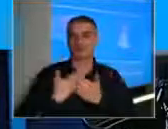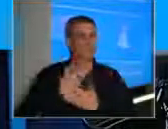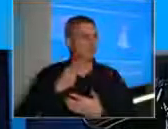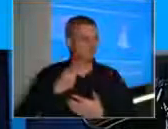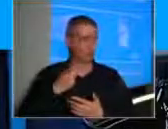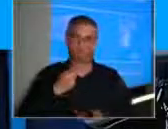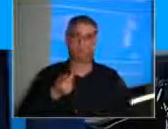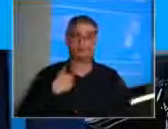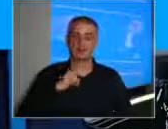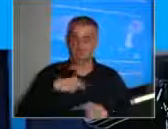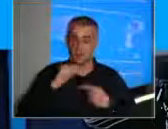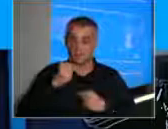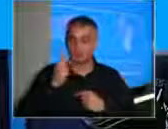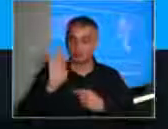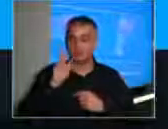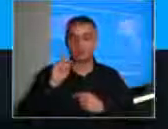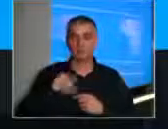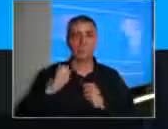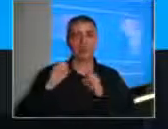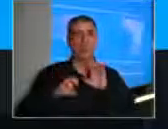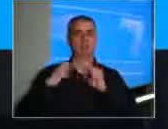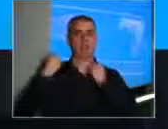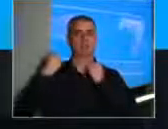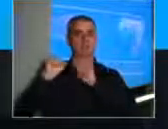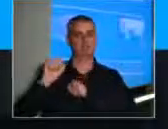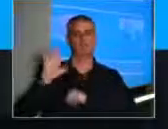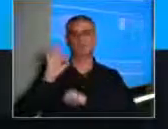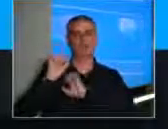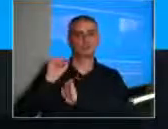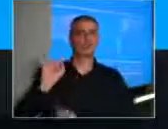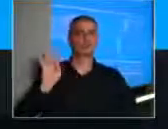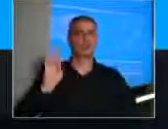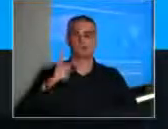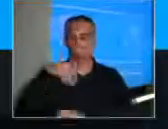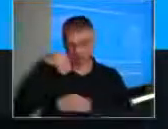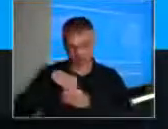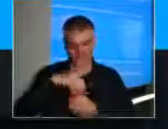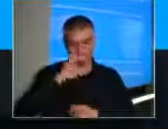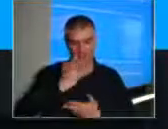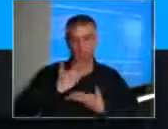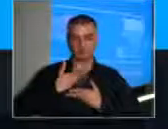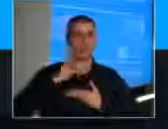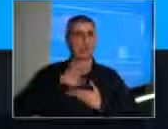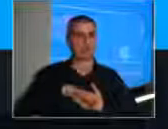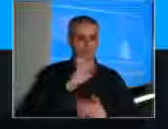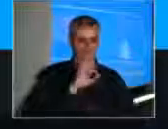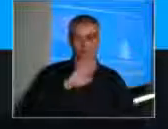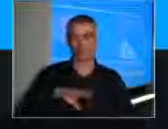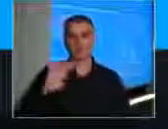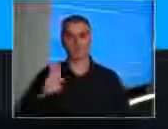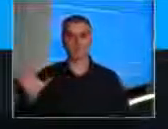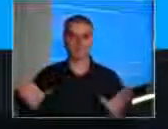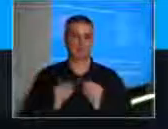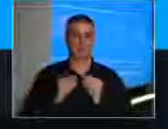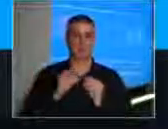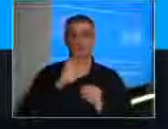מהיום הראשון. שביבי צריך ערי חזק לידו, ש"ס תלך עם ביבי, אתה מצביע ש"ס, אתה מקבל גם את ביבי וגם את ש"ס,